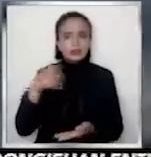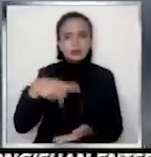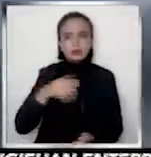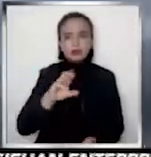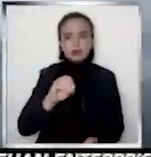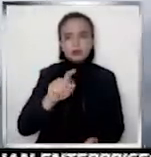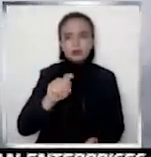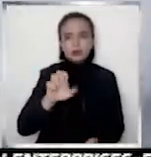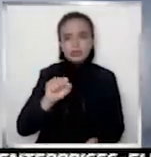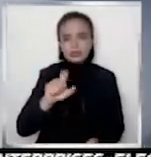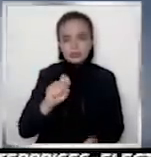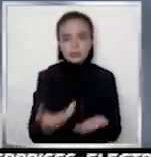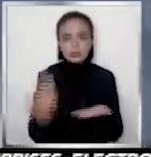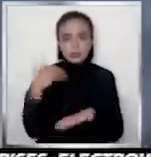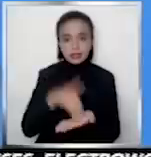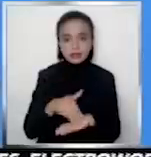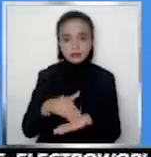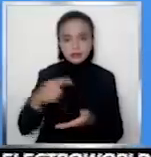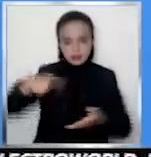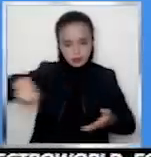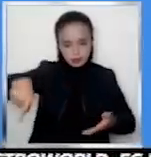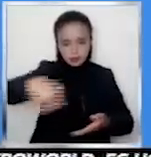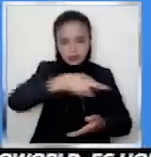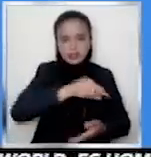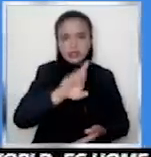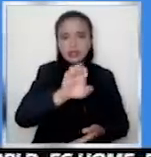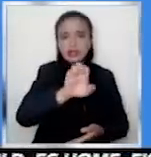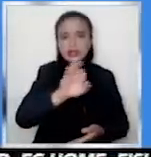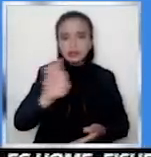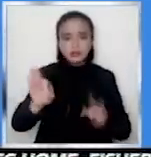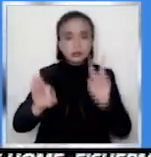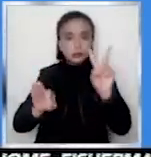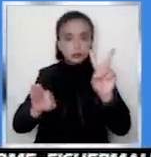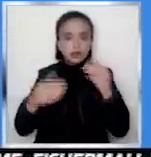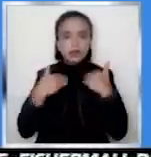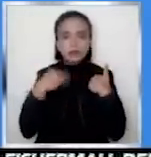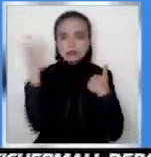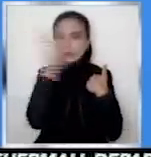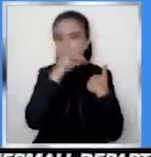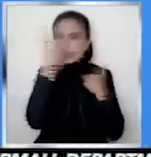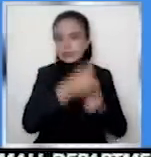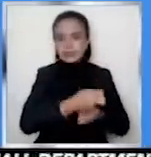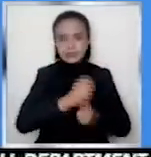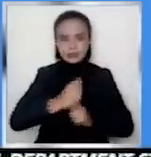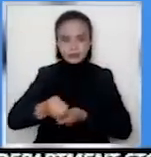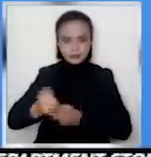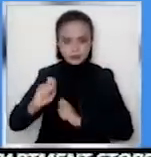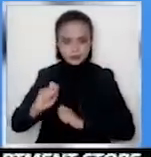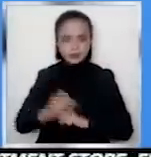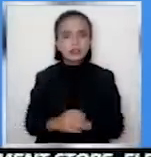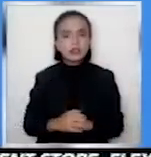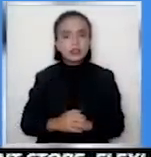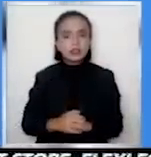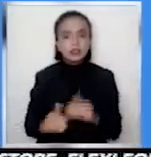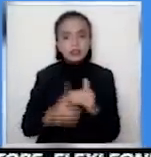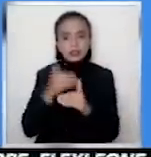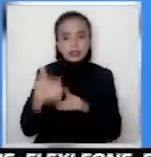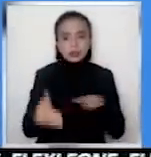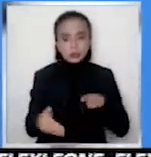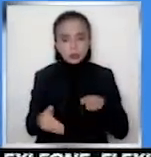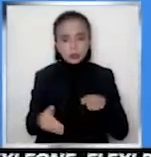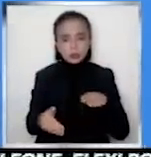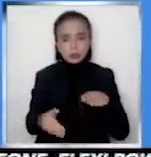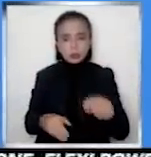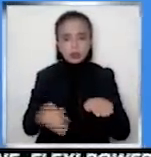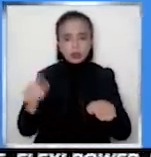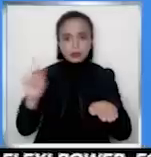ang Iriqua Reef at Lacandula Reef kung saan may mga Pilipinong mangingisda. Dinaanan din ito ang Lawak at Pugad Islands